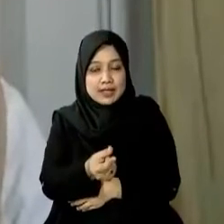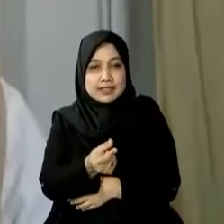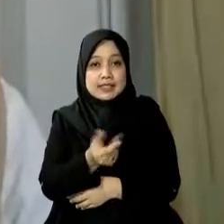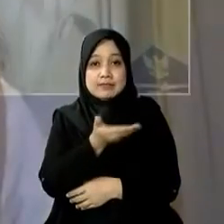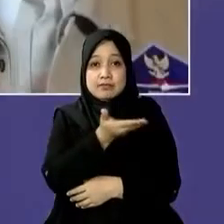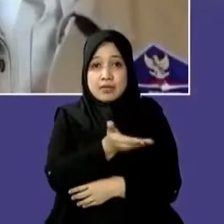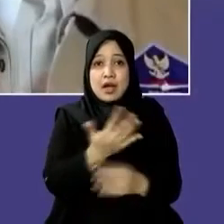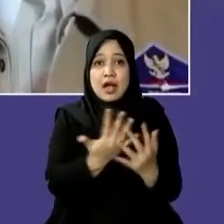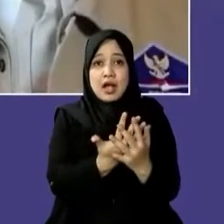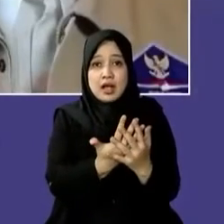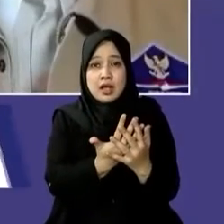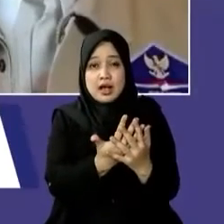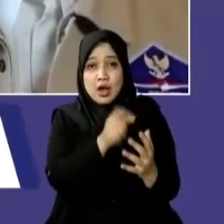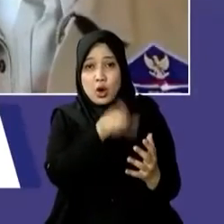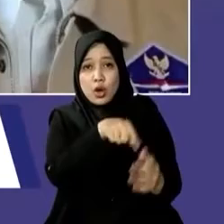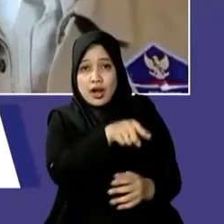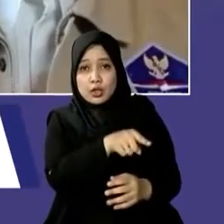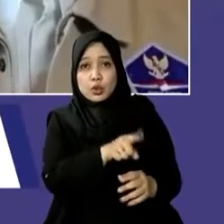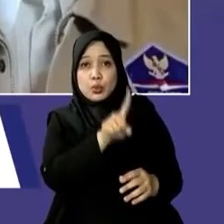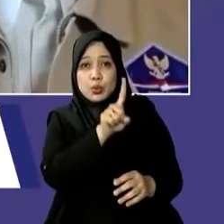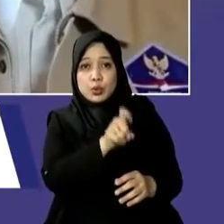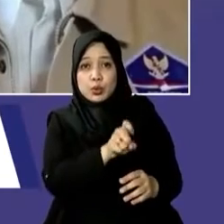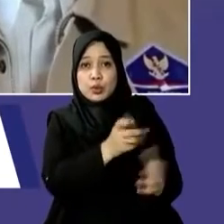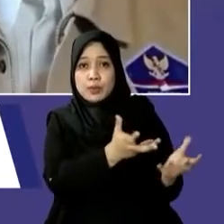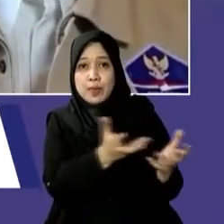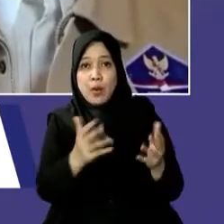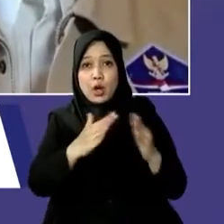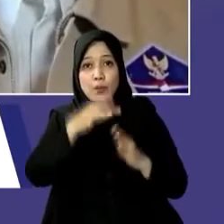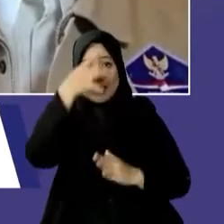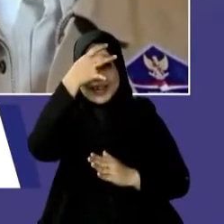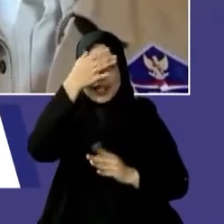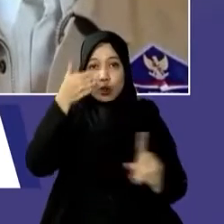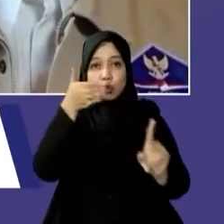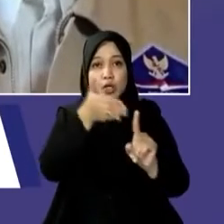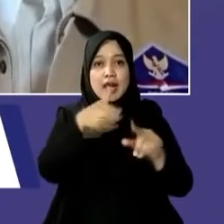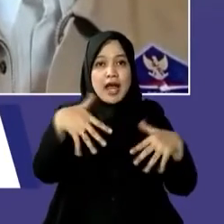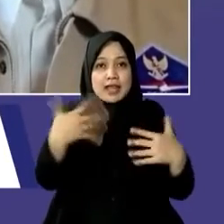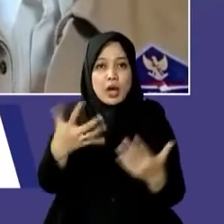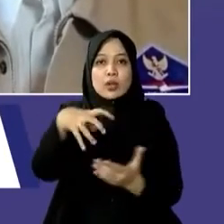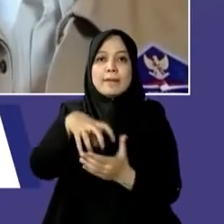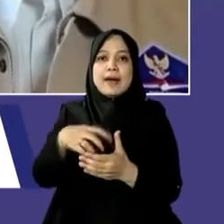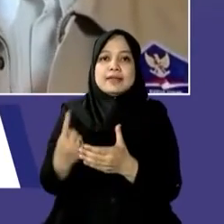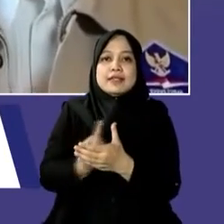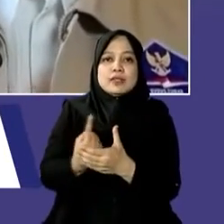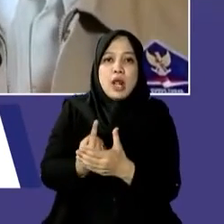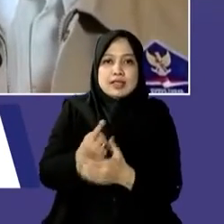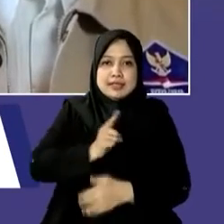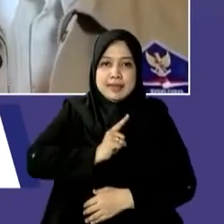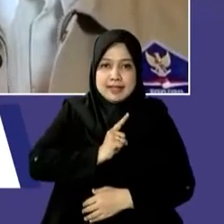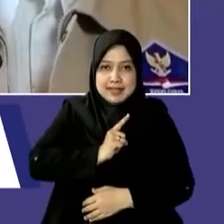anggota masyarakat ini bisa perlu dibawa ke rumah sakit rujukan atau ke tempat isolasi Mandiri